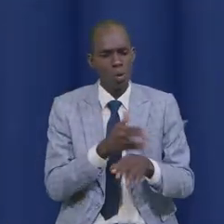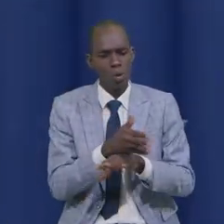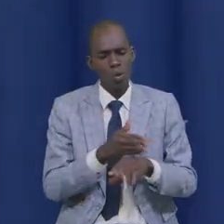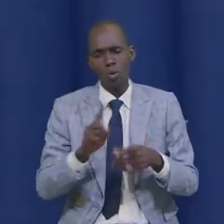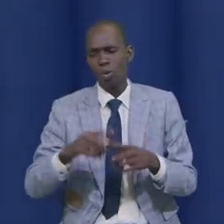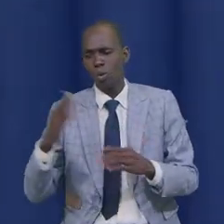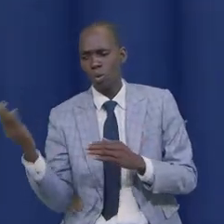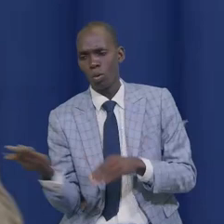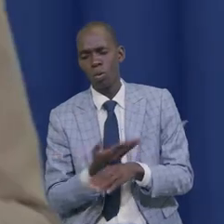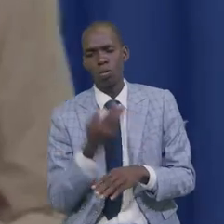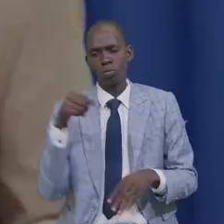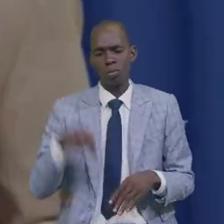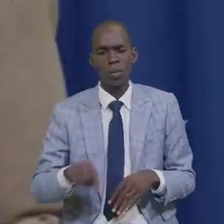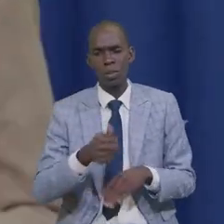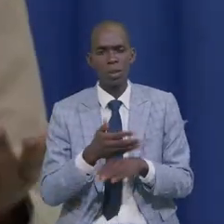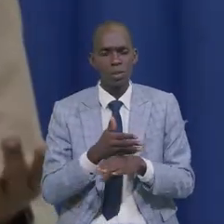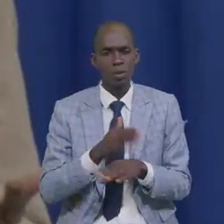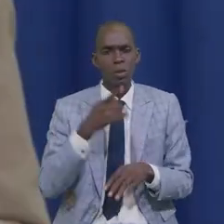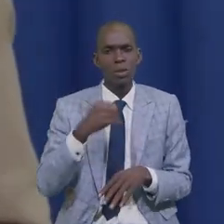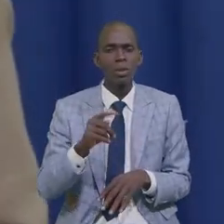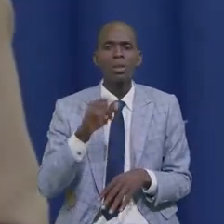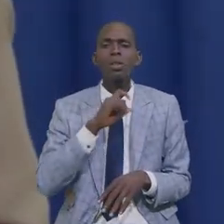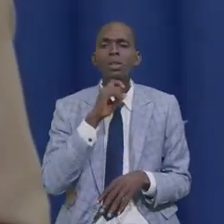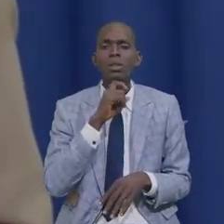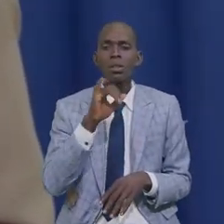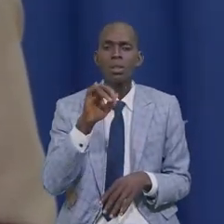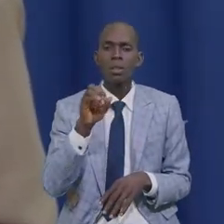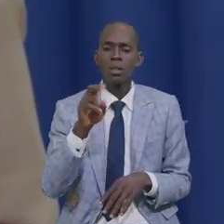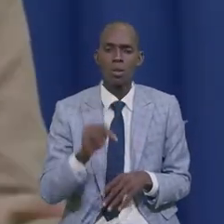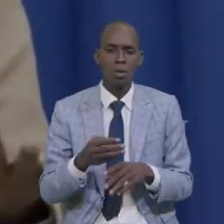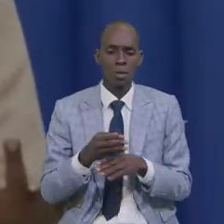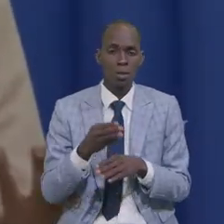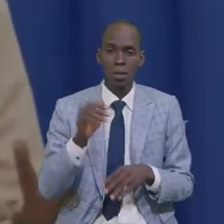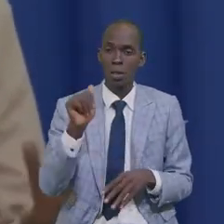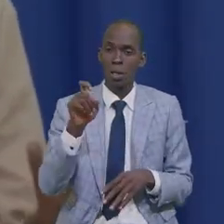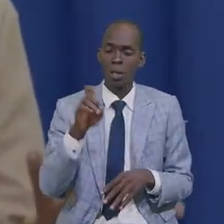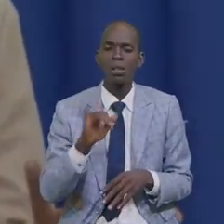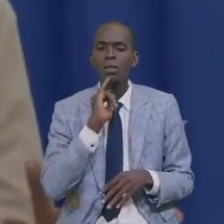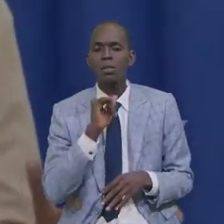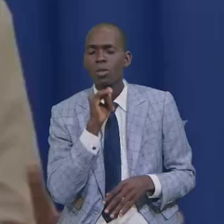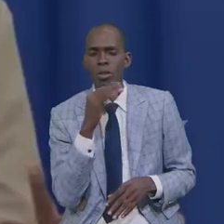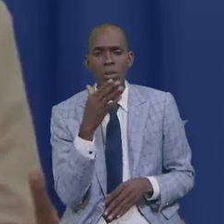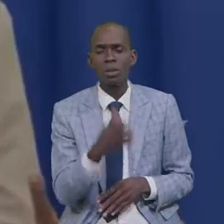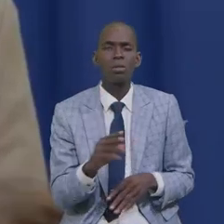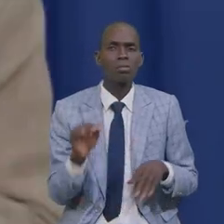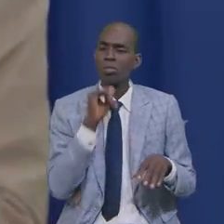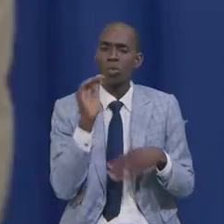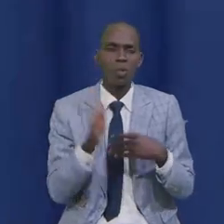je vais faire fidèlement ce que je suis censé faire. Mais ça ne donne pas de résultat.